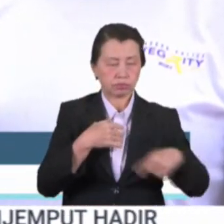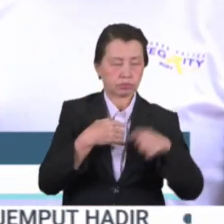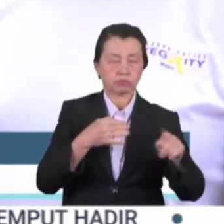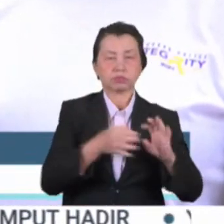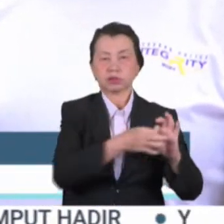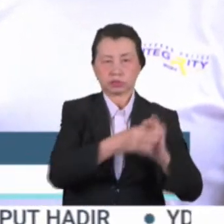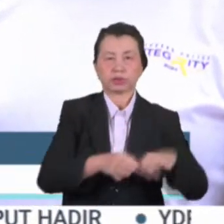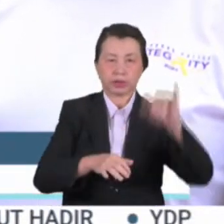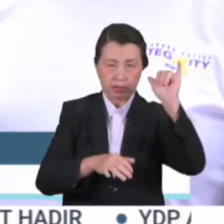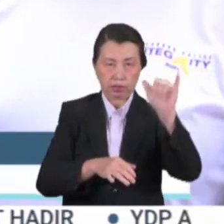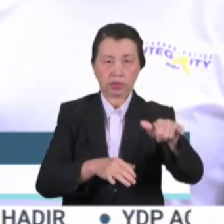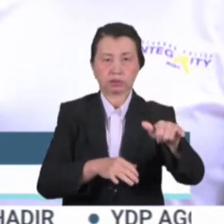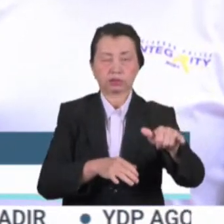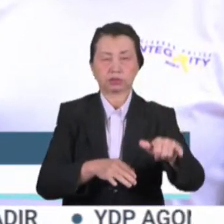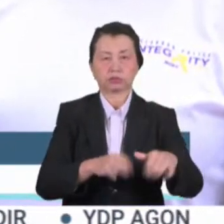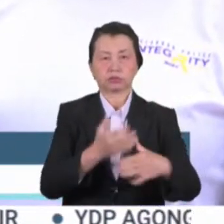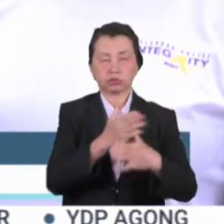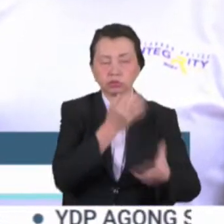maklumat antara